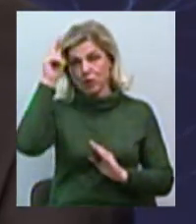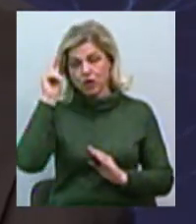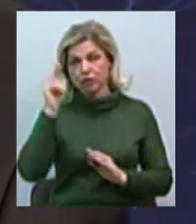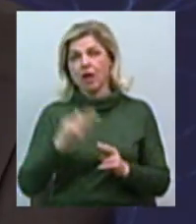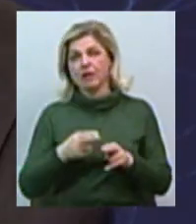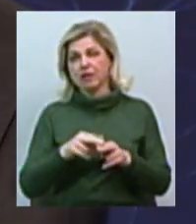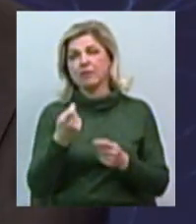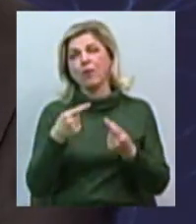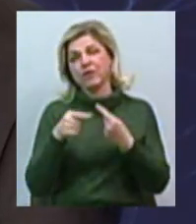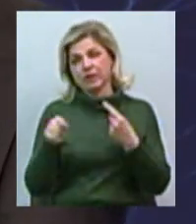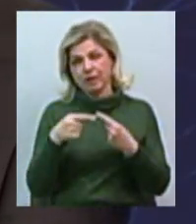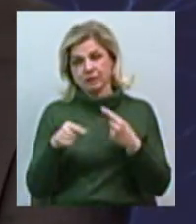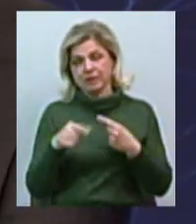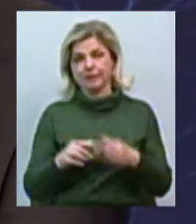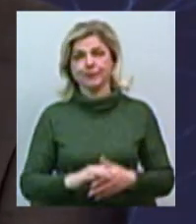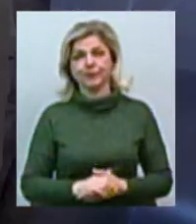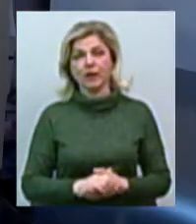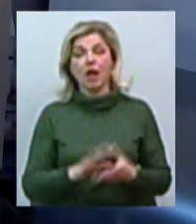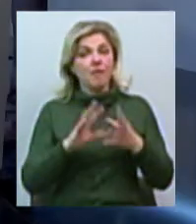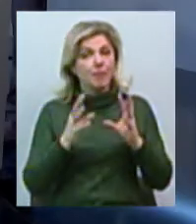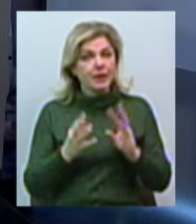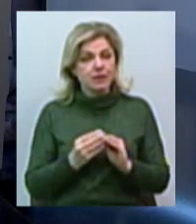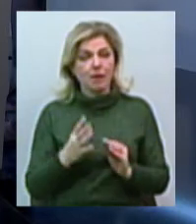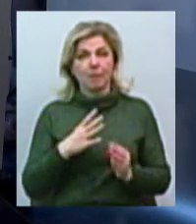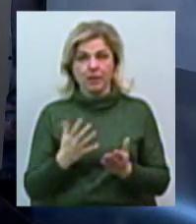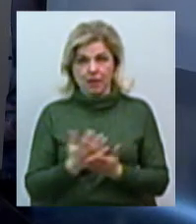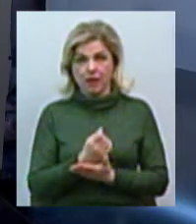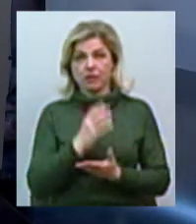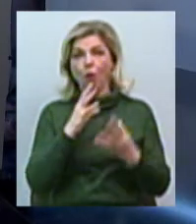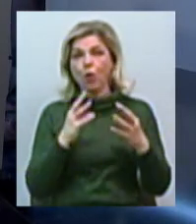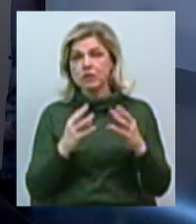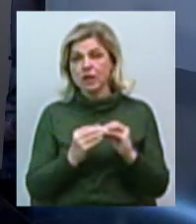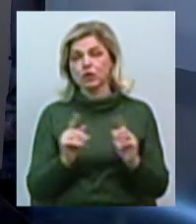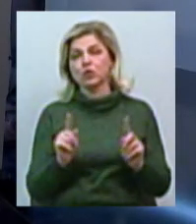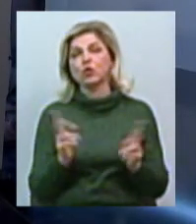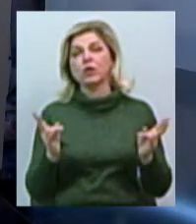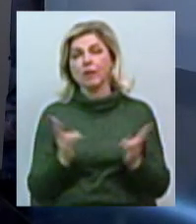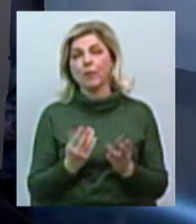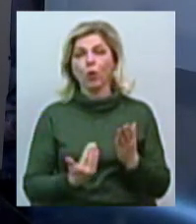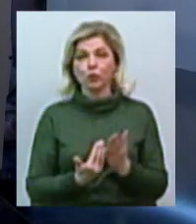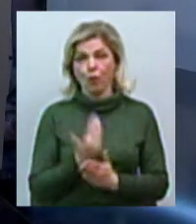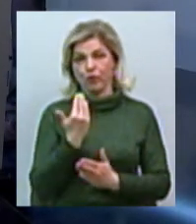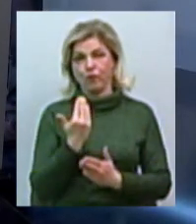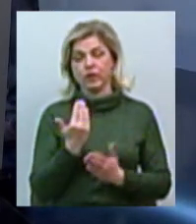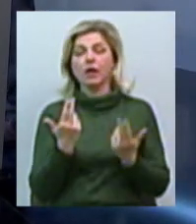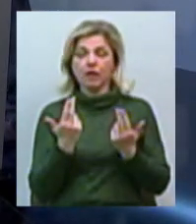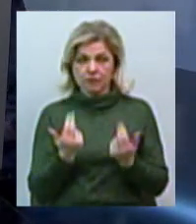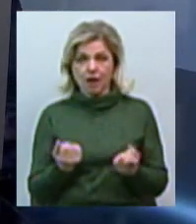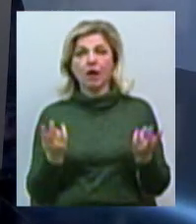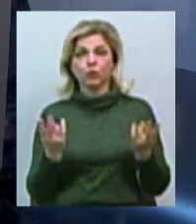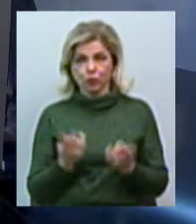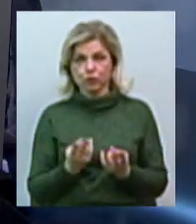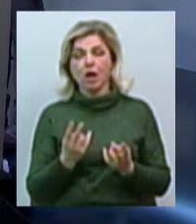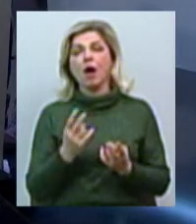трохи відрізняється від 2410. Тобто, в принципі, був знайдений консенсус щодо того, що необхідно оновлювати, так? Безумовно.